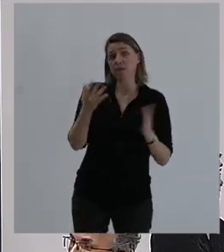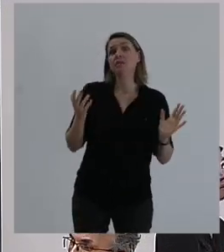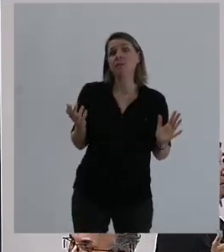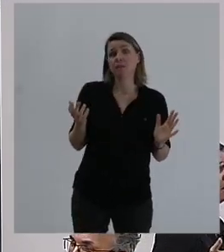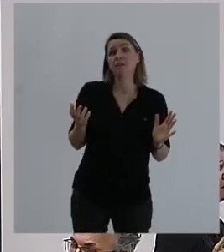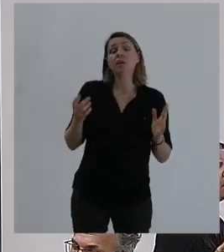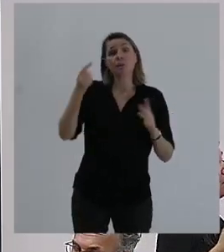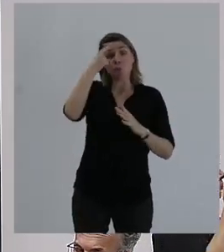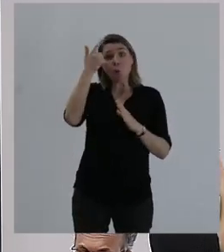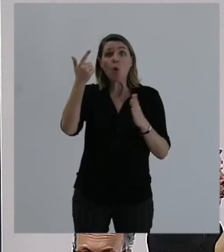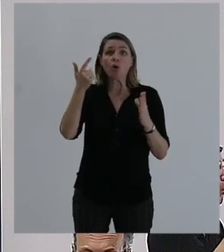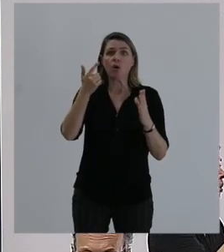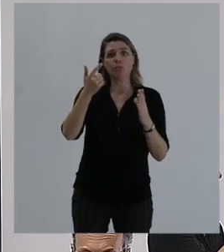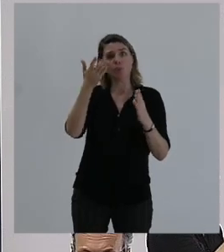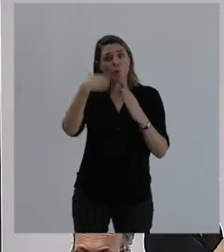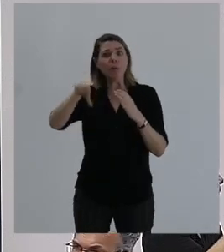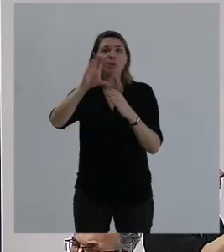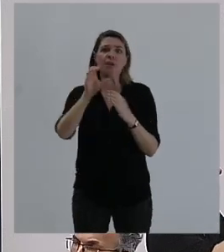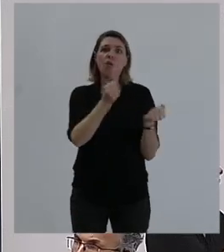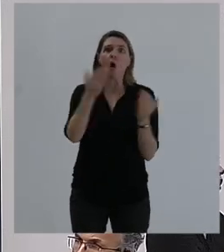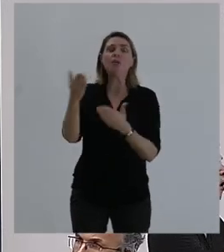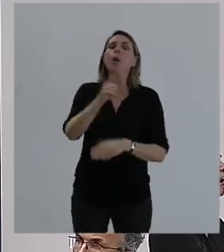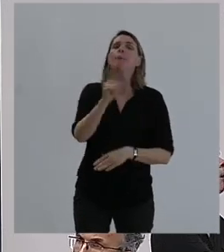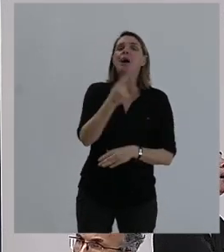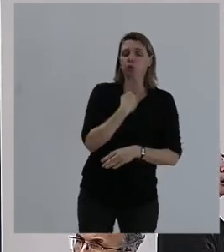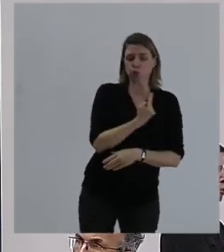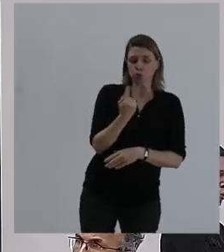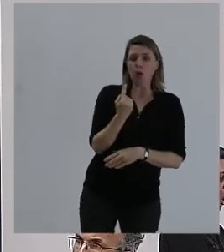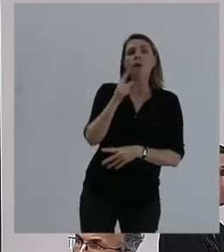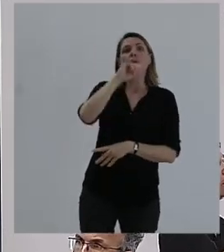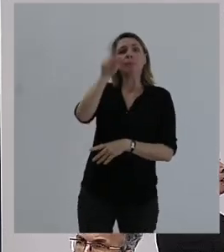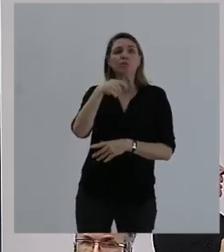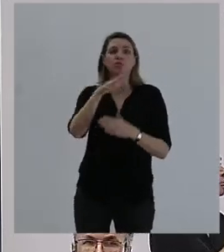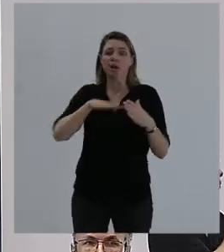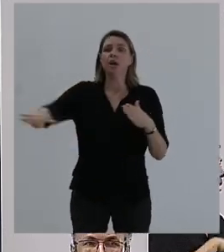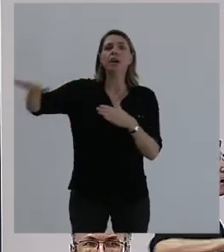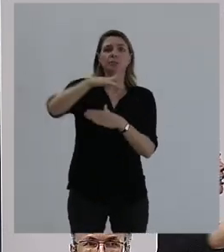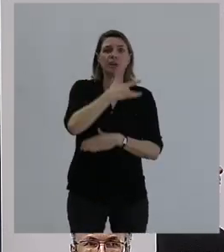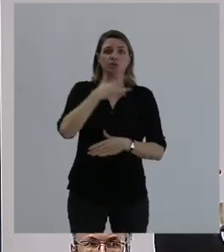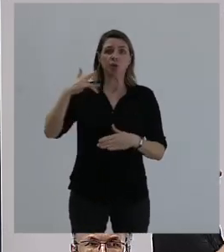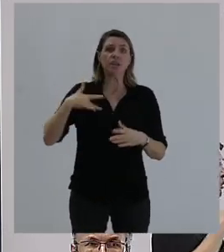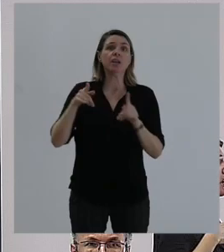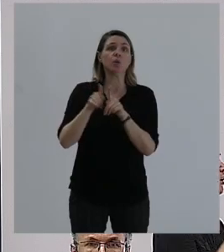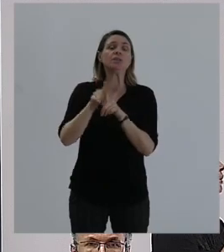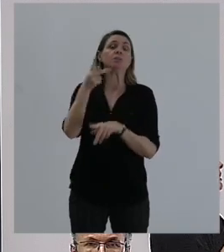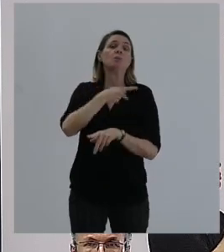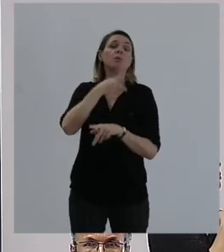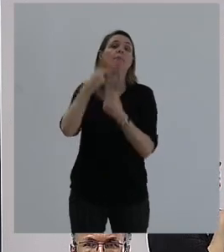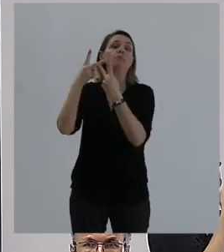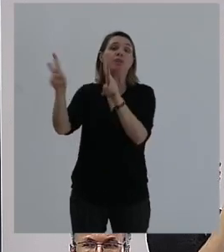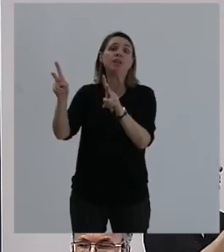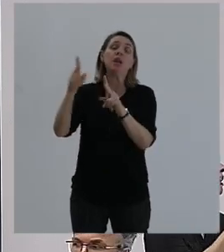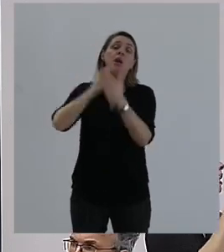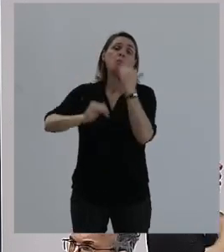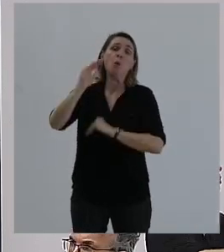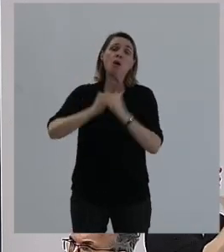une complémentarité des offres. On ne va pas faire tout seul dans notre coin, avec l'espace santé, avec la médecine en ville et le programme qui ne marche pas